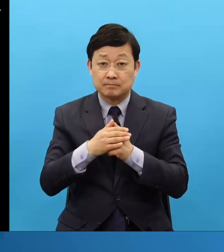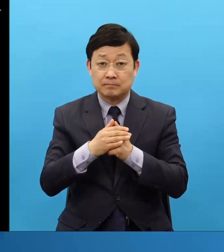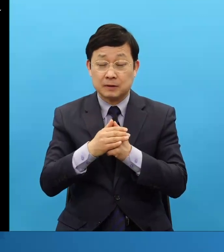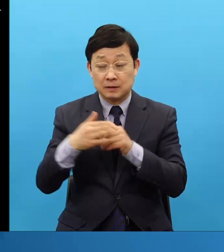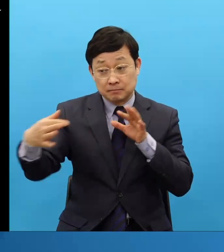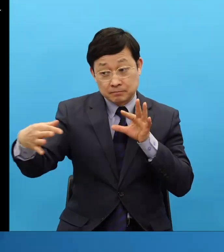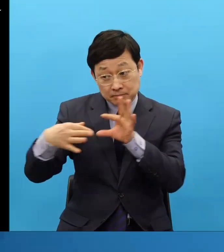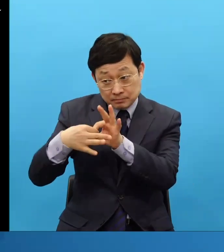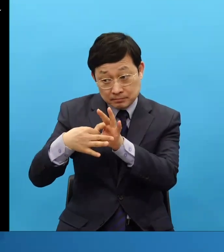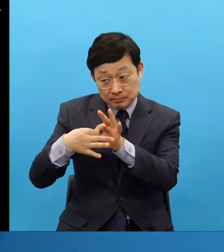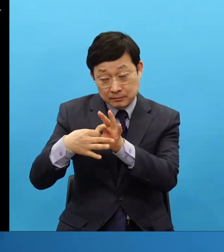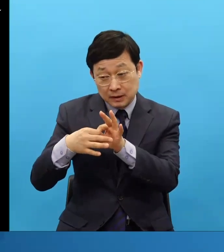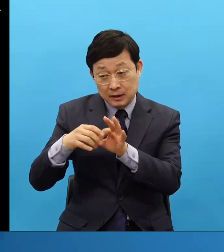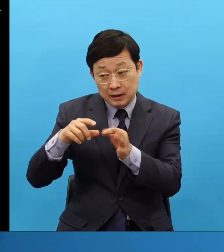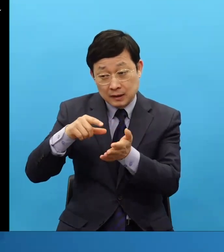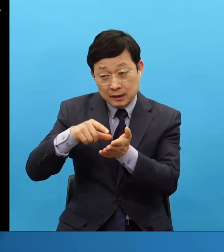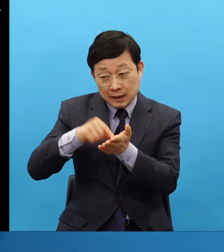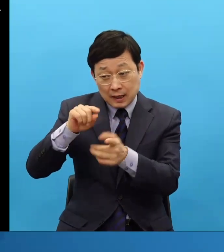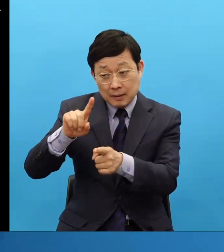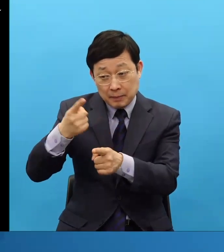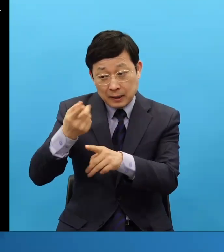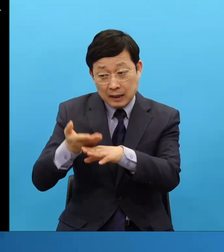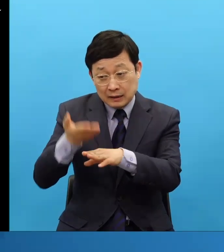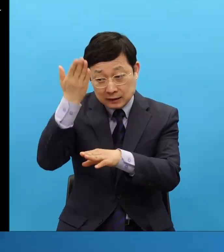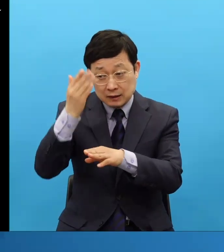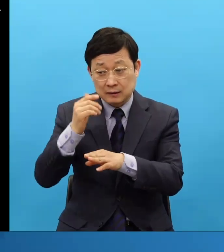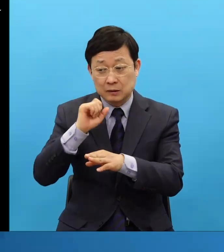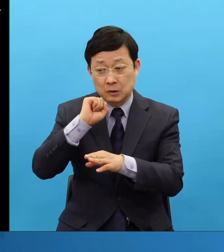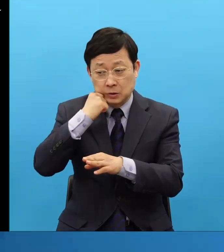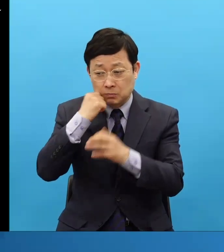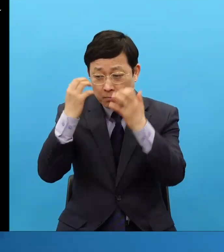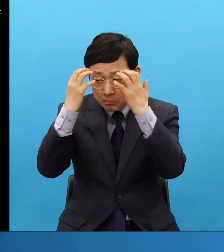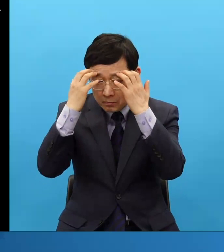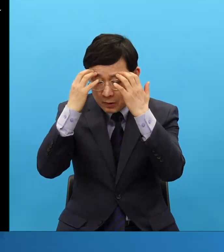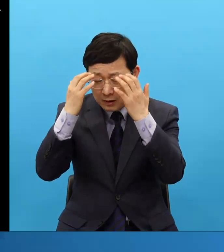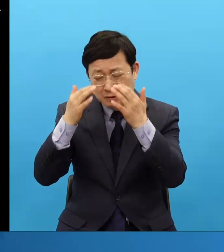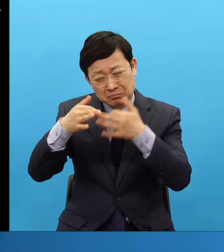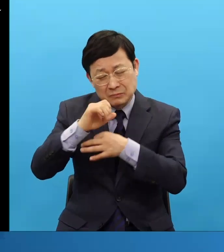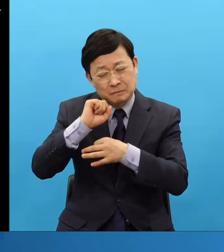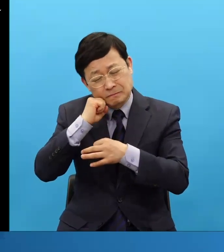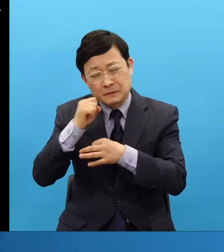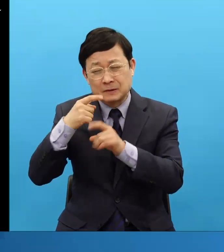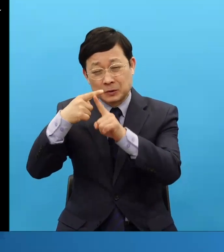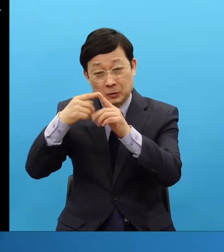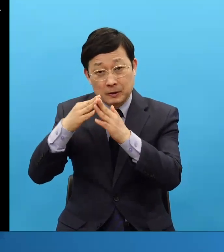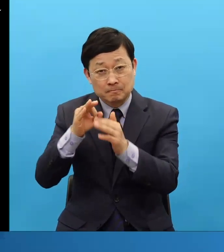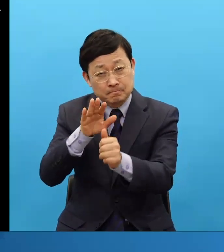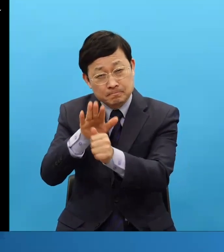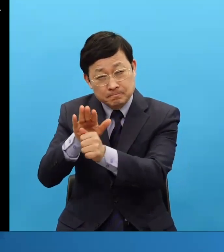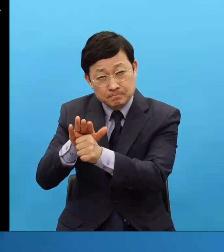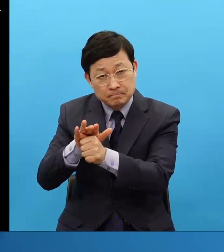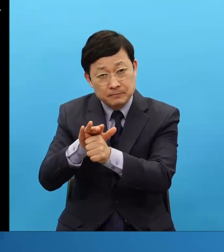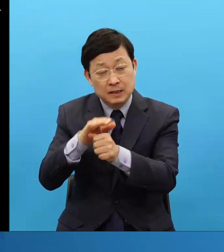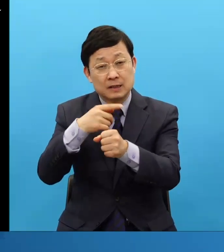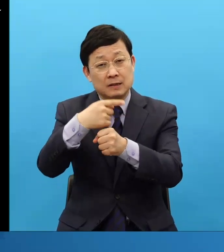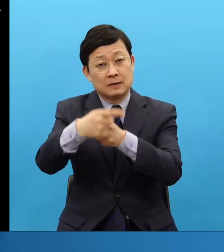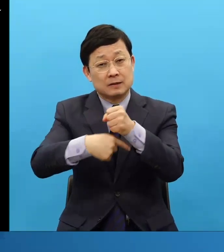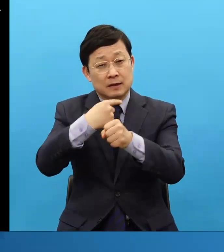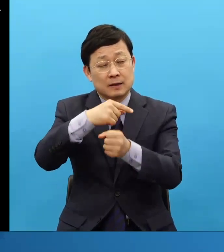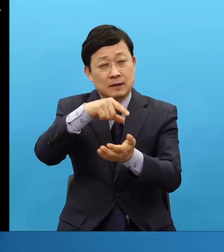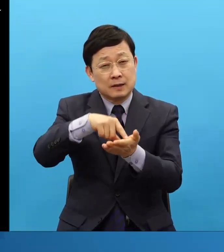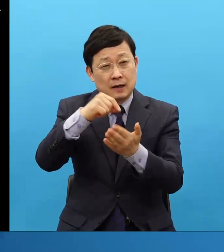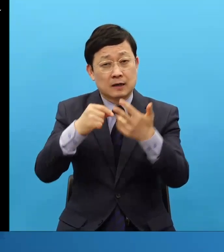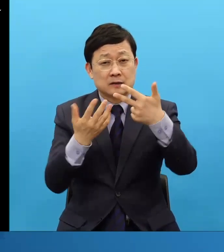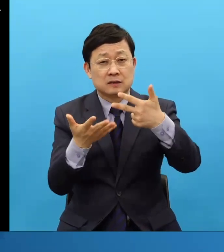연결된 100개 미래 교회에 연간 7억 7,100만 원이 지원되고 있습니다. All the registrations offering